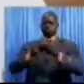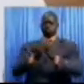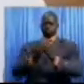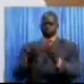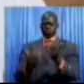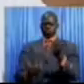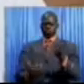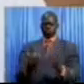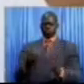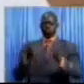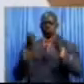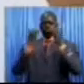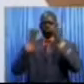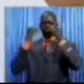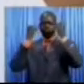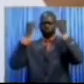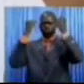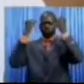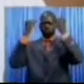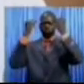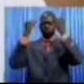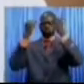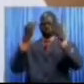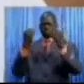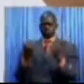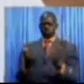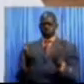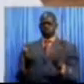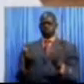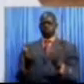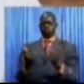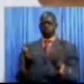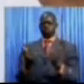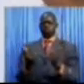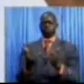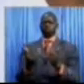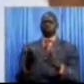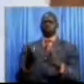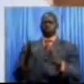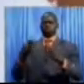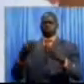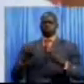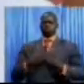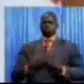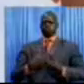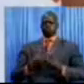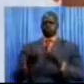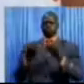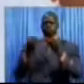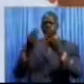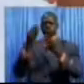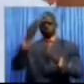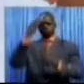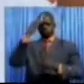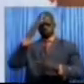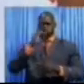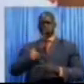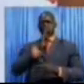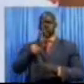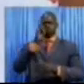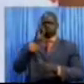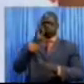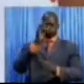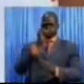et d'inondation. Désormais, nantis d'un ensemble de savoirs, nous sommes en